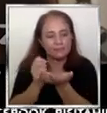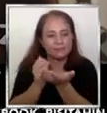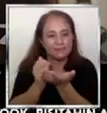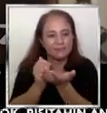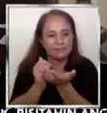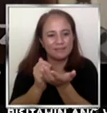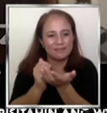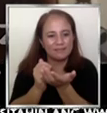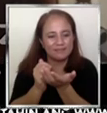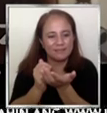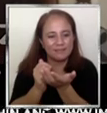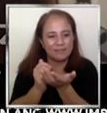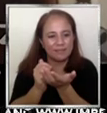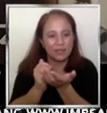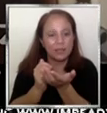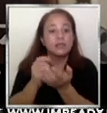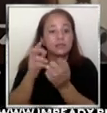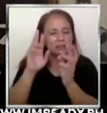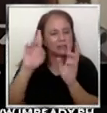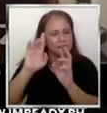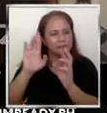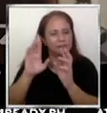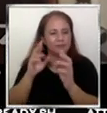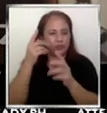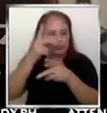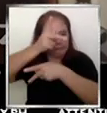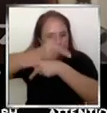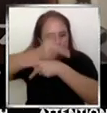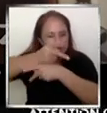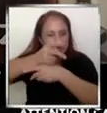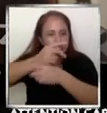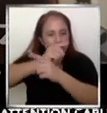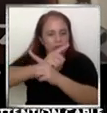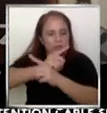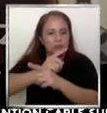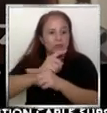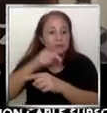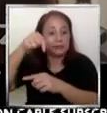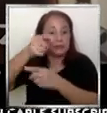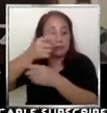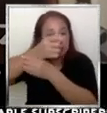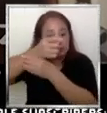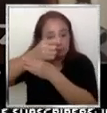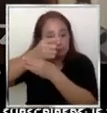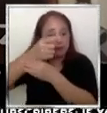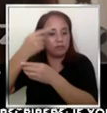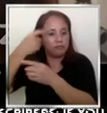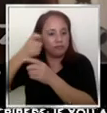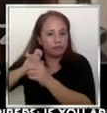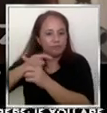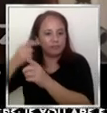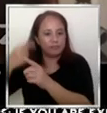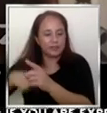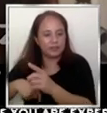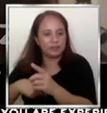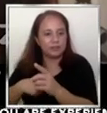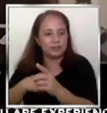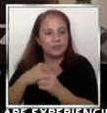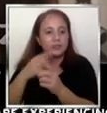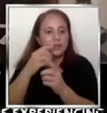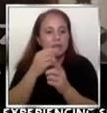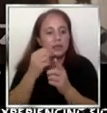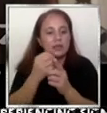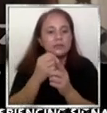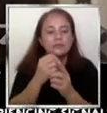unless you fire a shot. But it's a hostile act under the rules of naval engagement because it's just